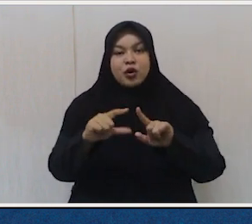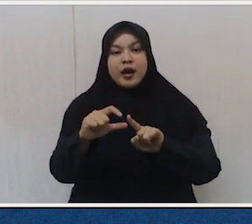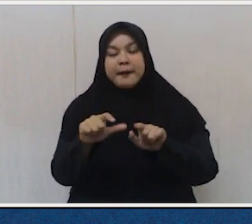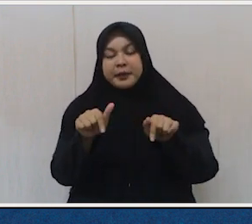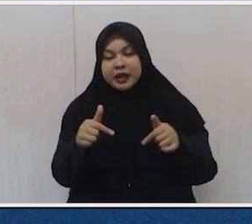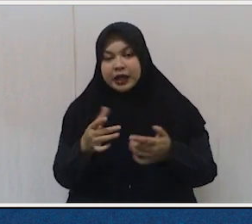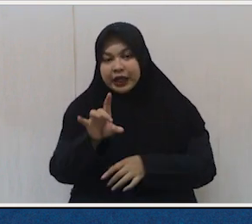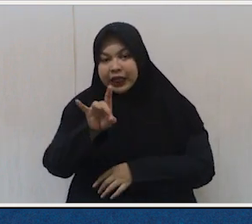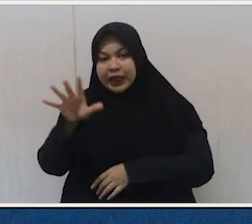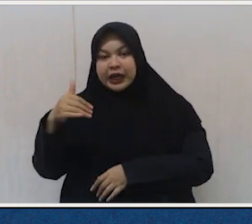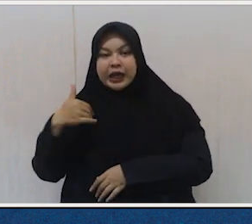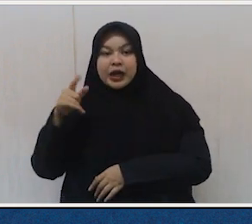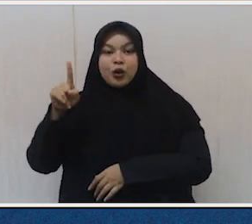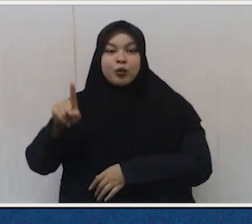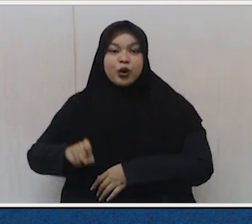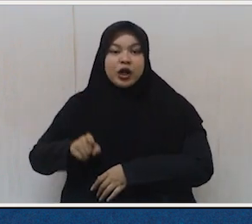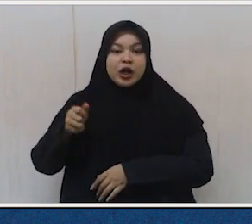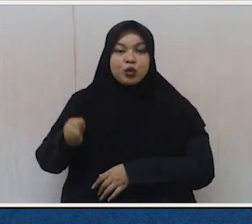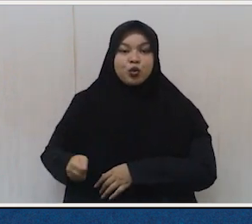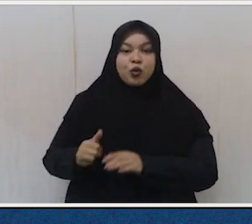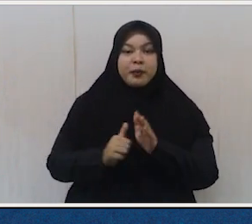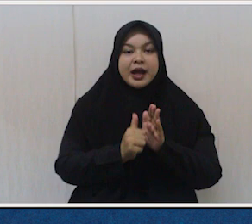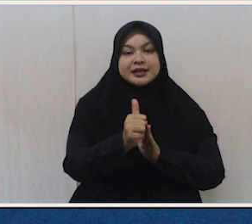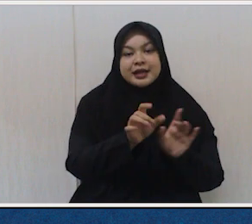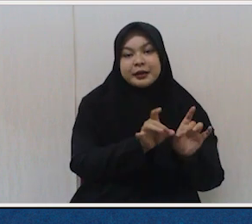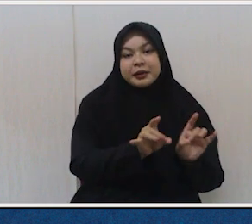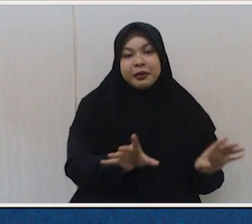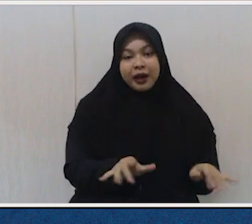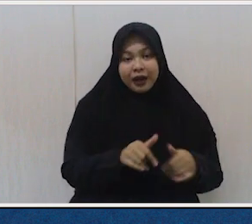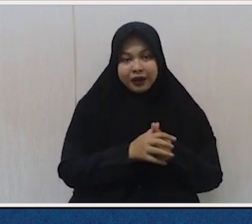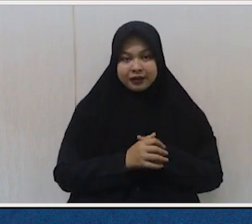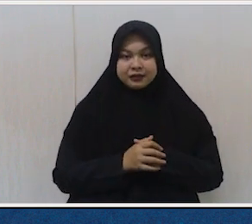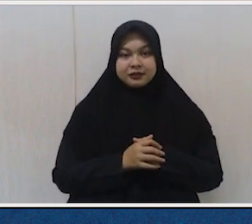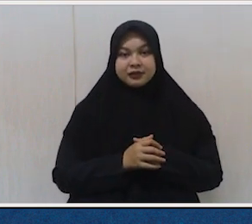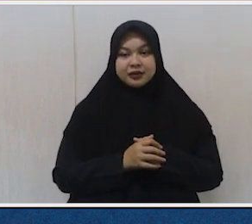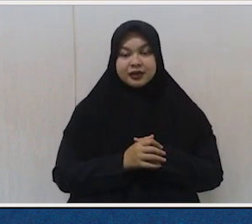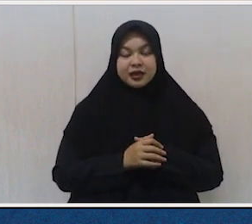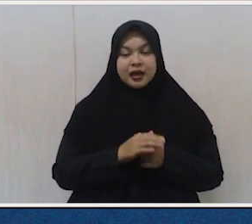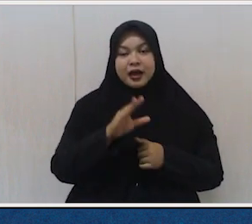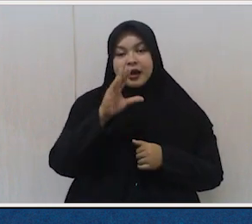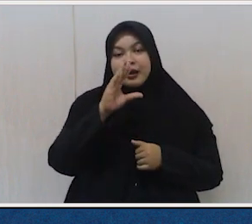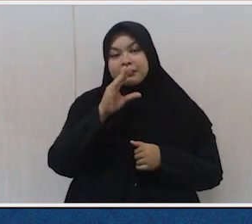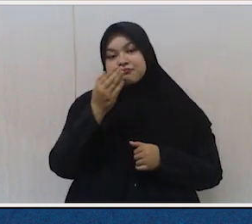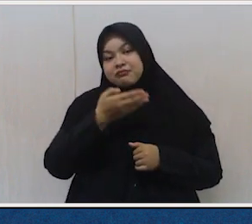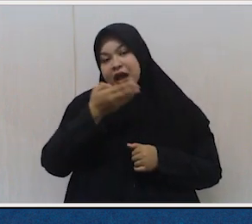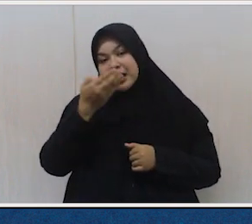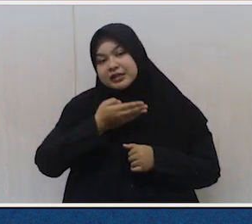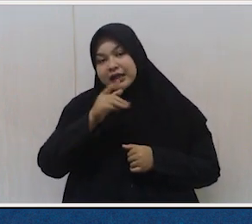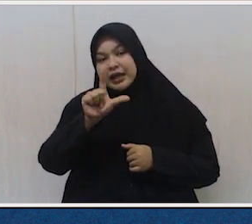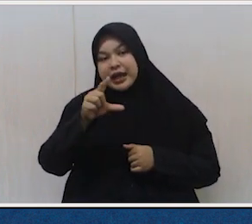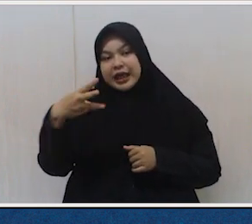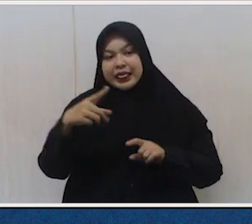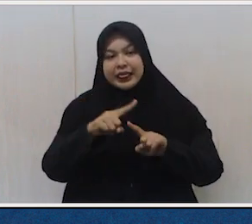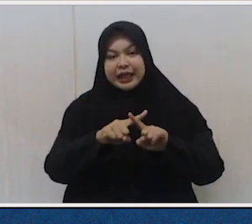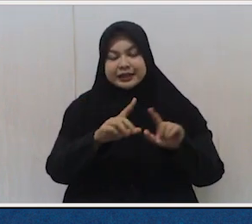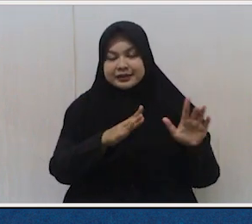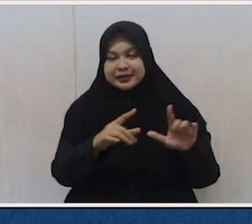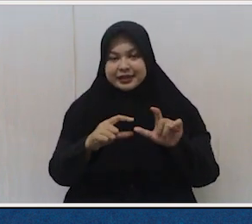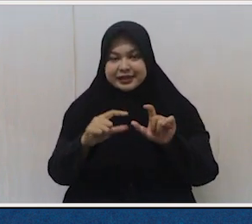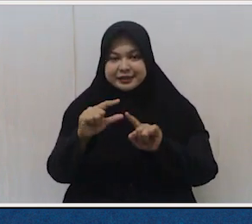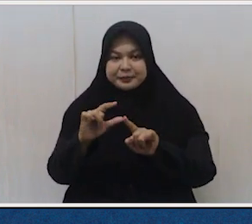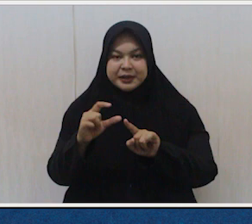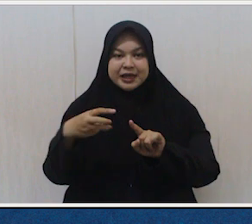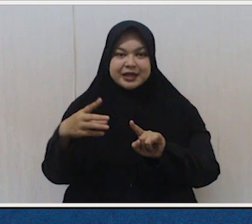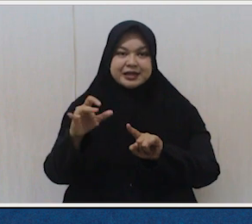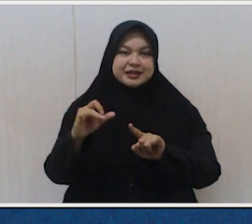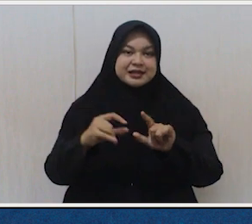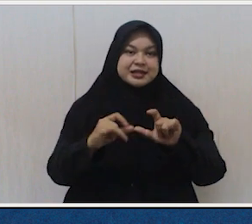Sisi yang lain ada kebutuhan memang kita butuh hukum acara yang berbeda gitu ya Bahasanya Al spesialis gitu ya he untuk